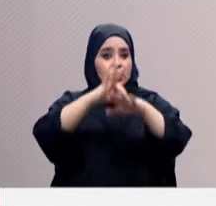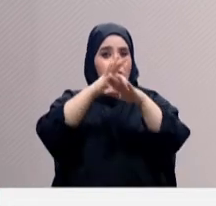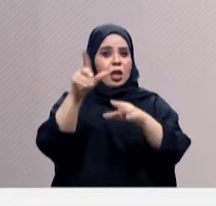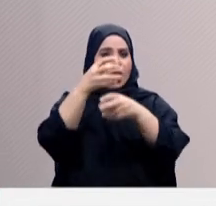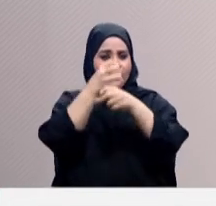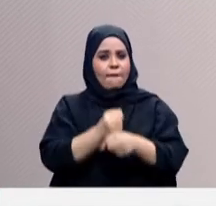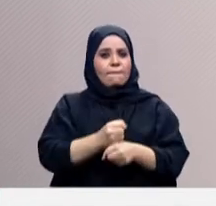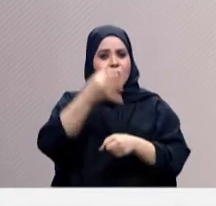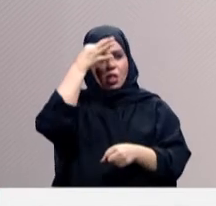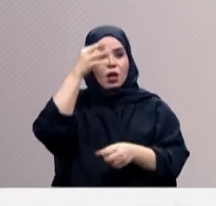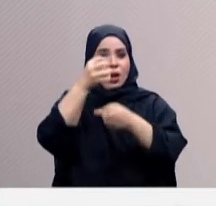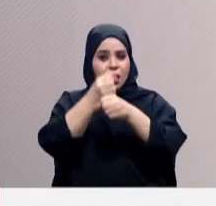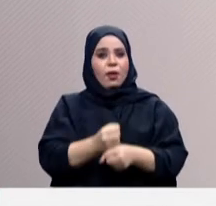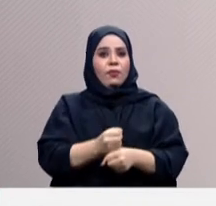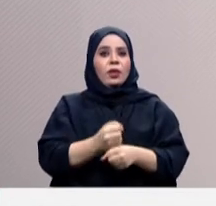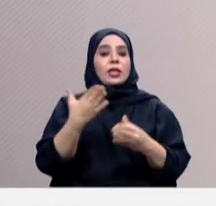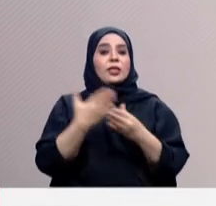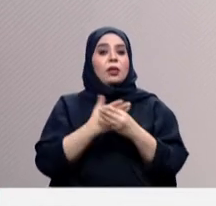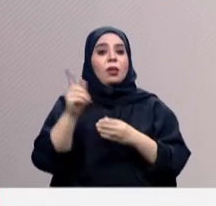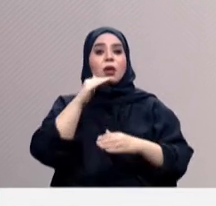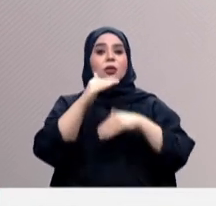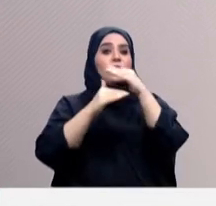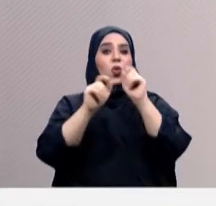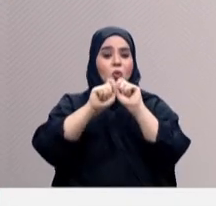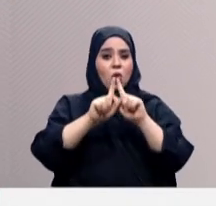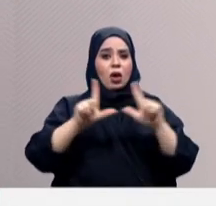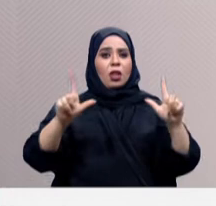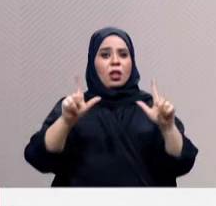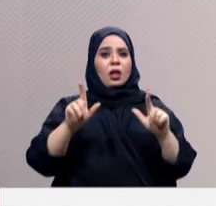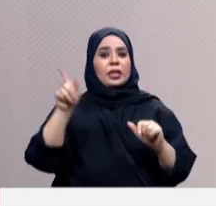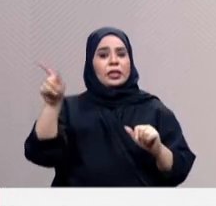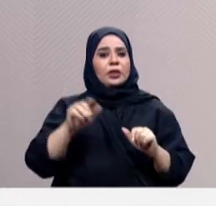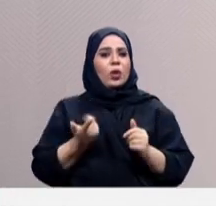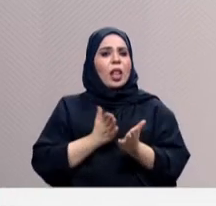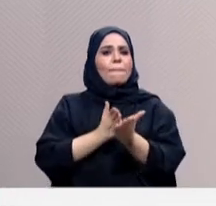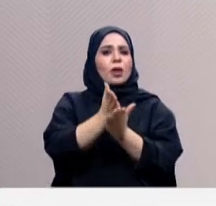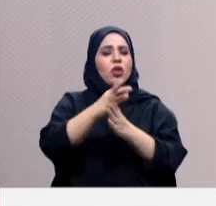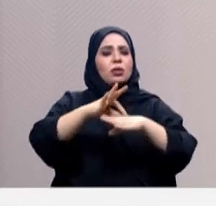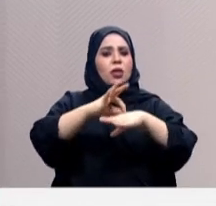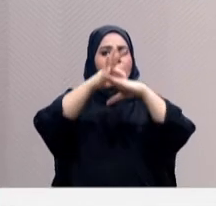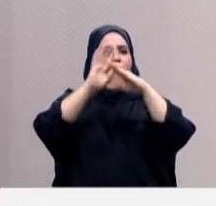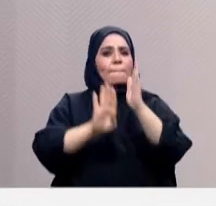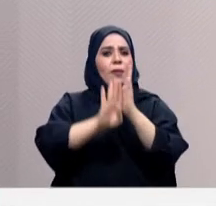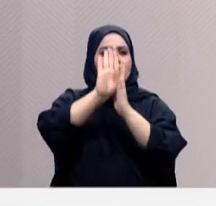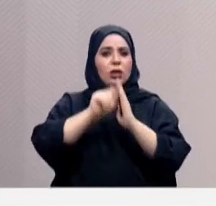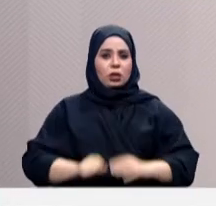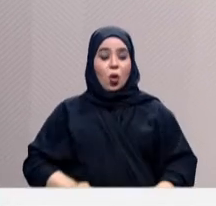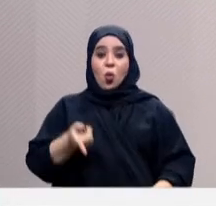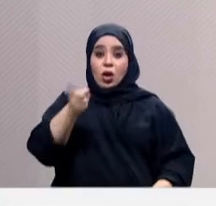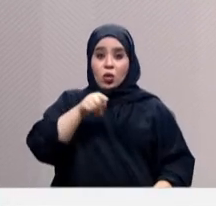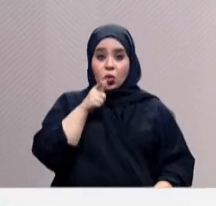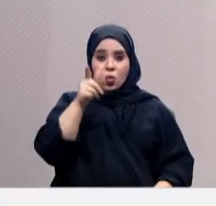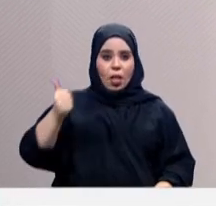جهود المملكة للحفاظ على ما حققته من مستويات ومراتب متقدمة في مجال التنمية البشرية. أكد